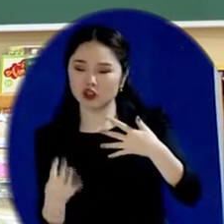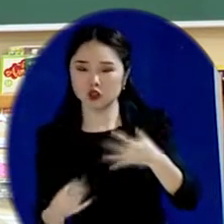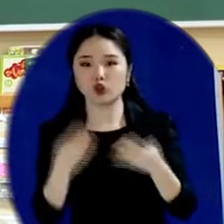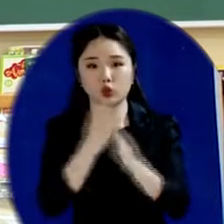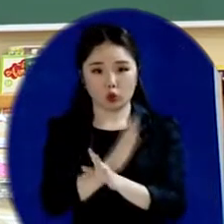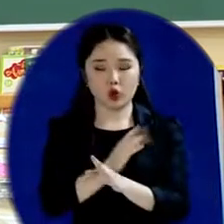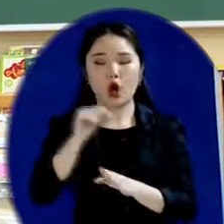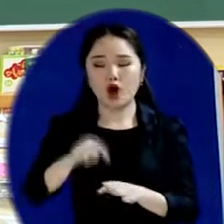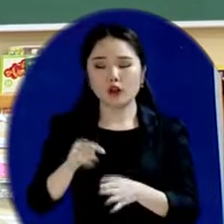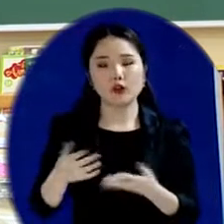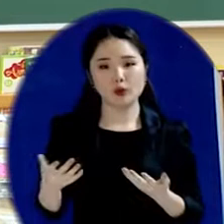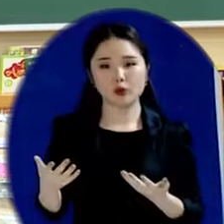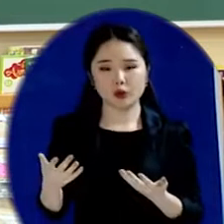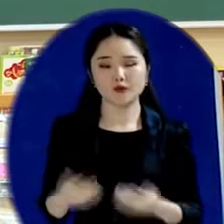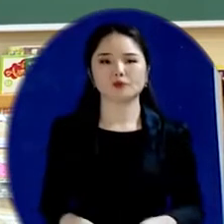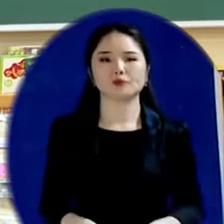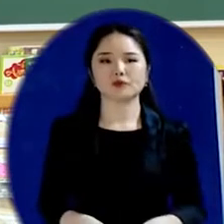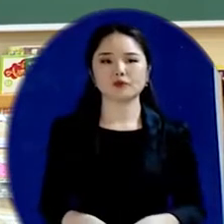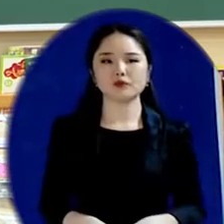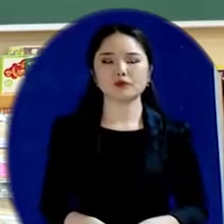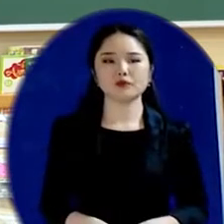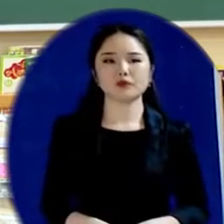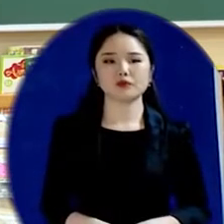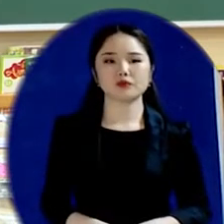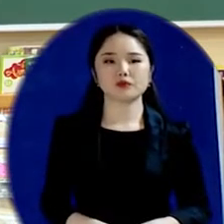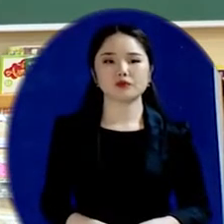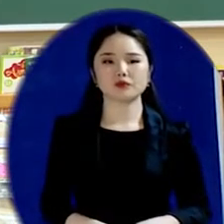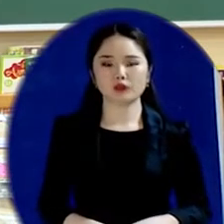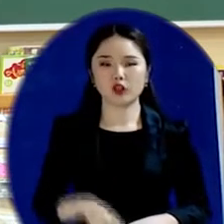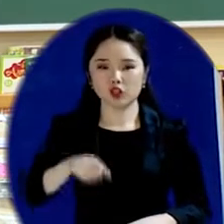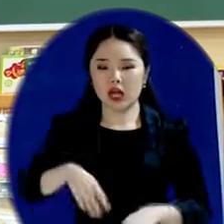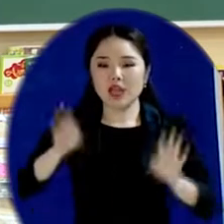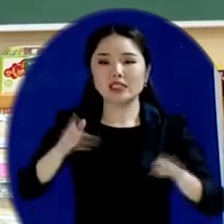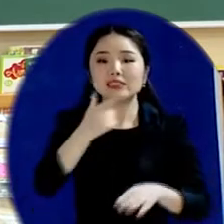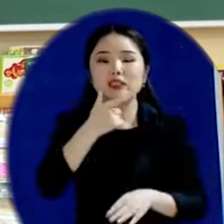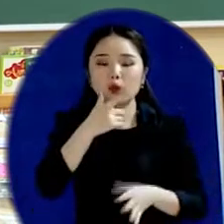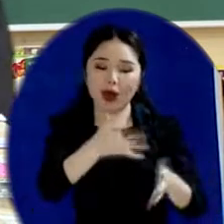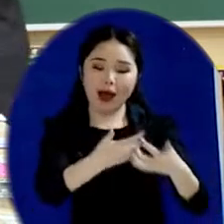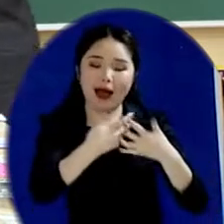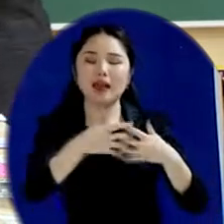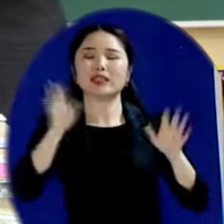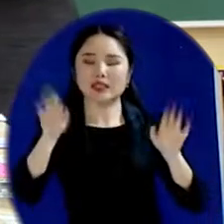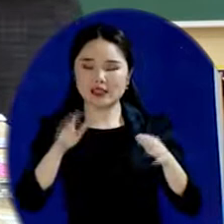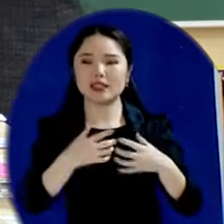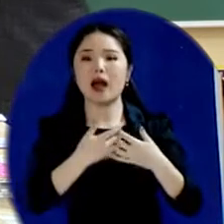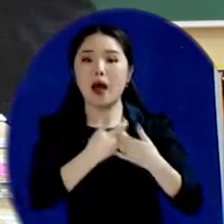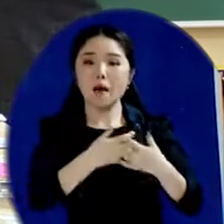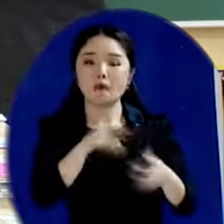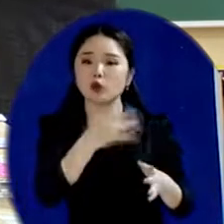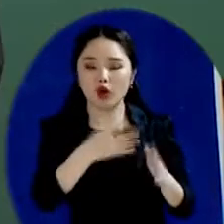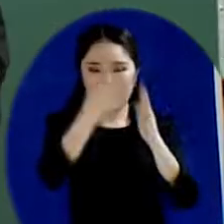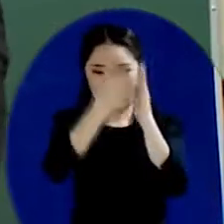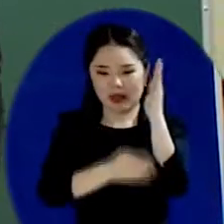бүртгэснээ ашиглаад бүгдээрээ нисдэггүй амттын одоо диаграммыг байгуулъя. Тэгэхээр дэвтэртээ бүгдээрээ